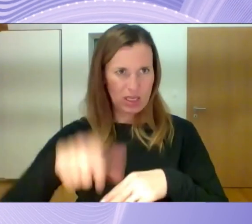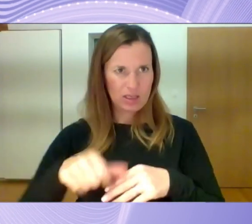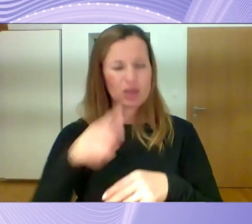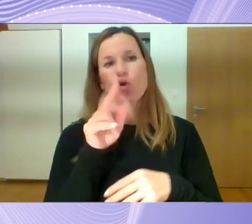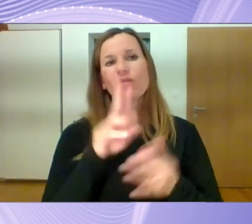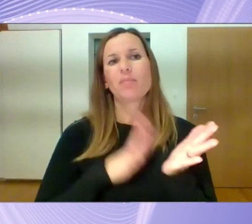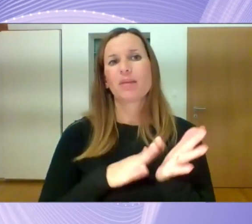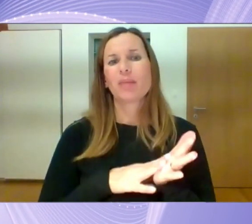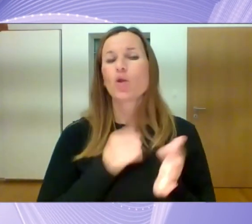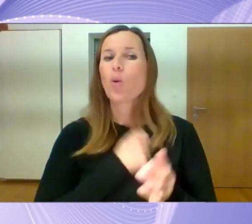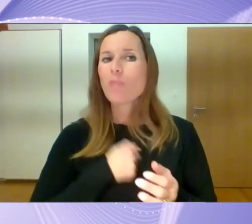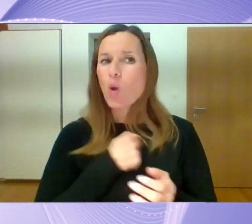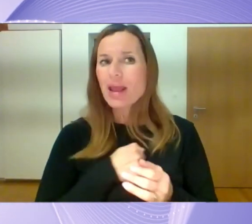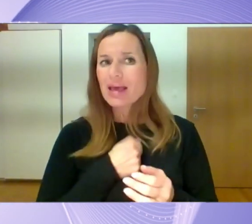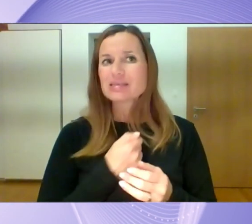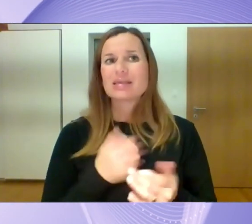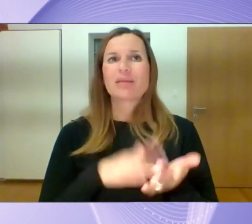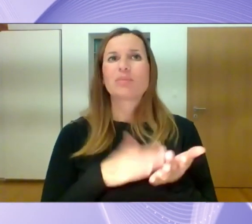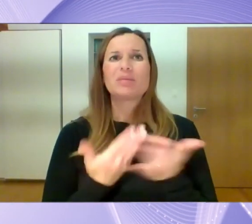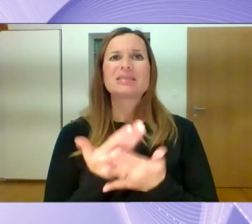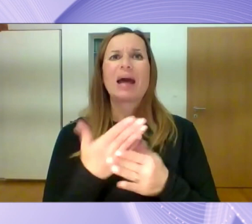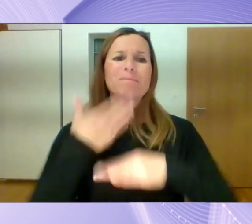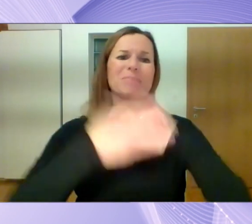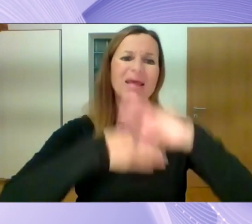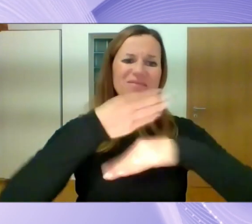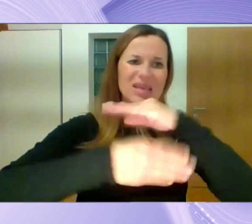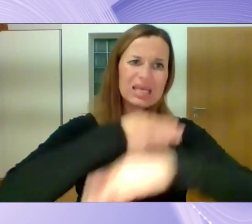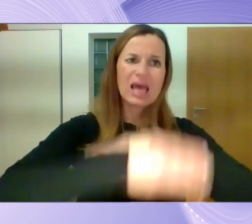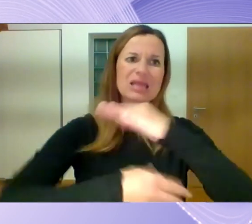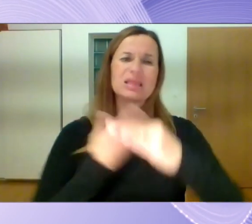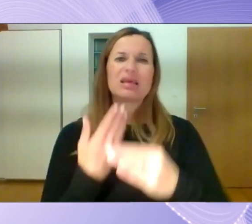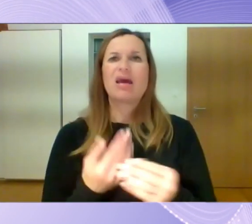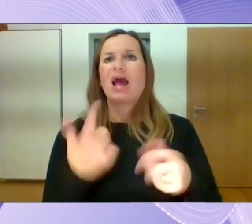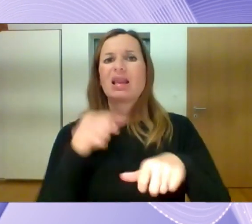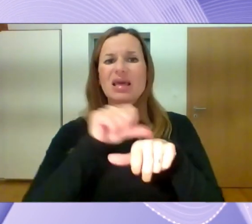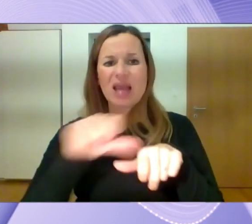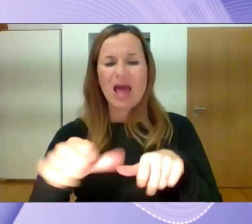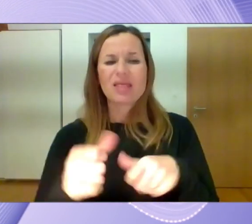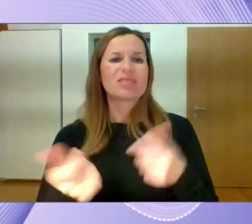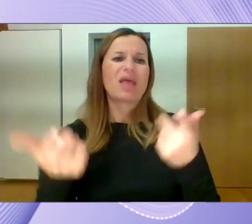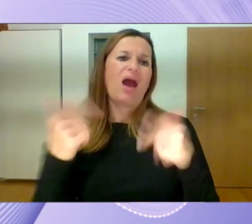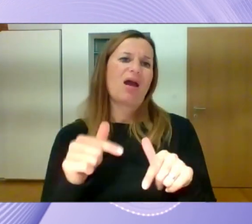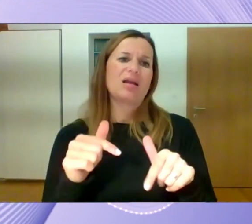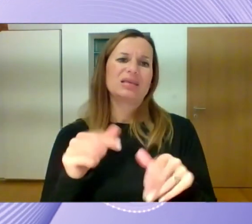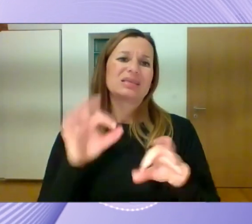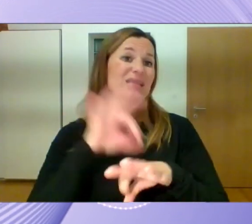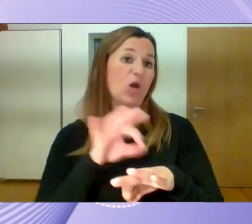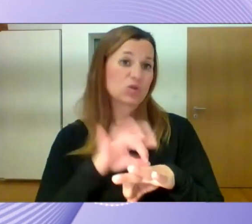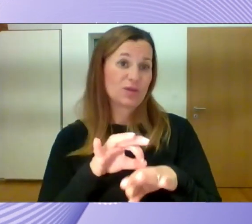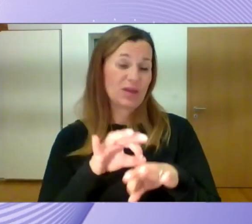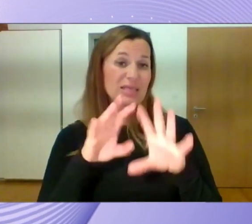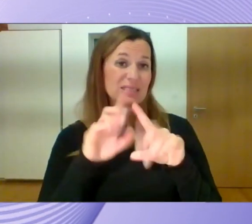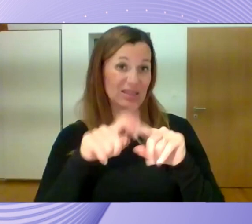bolezni, recimo za previjanje, za ran, za razne zdravstvene stvari, ki jih človek rabi.